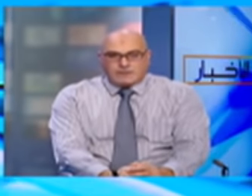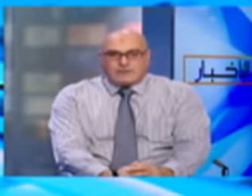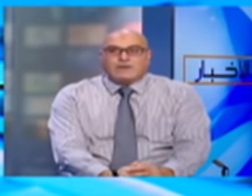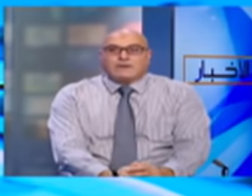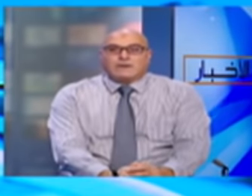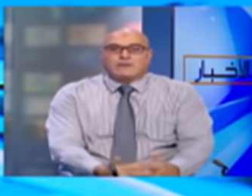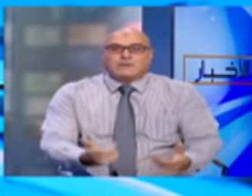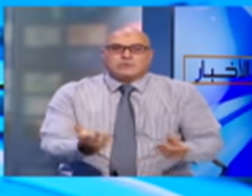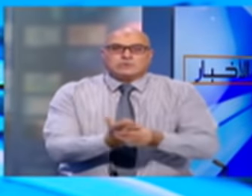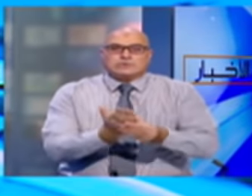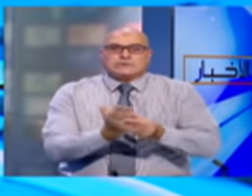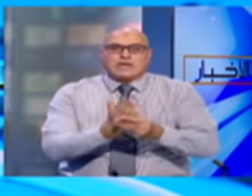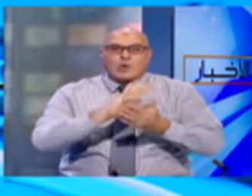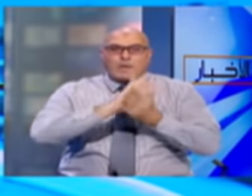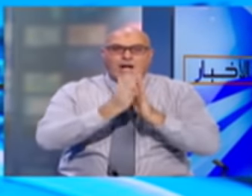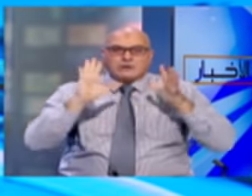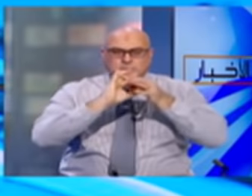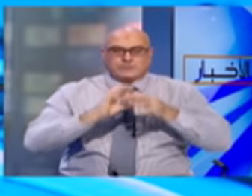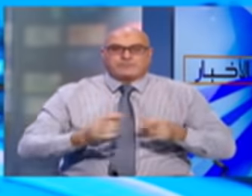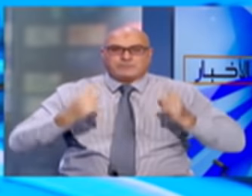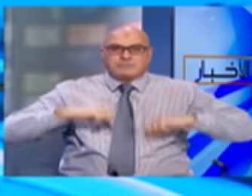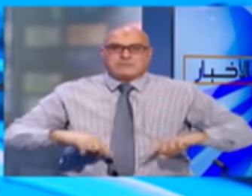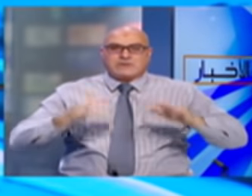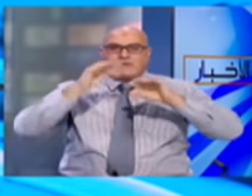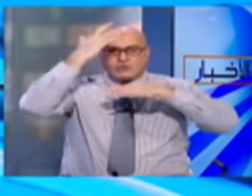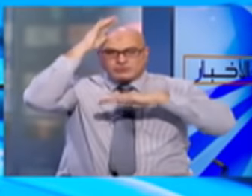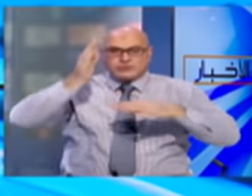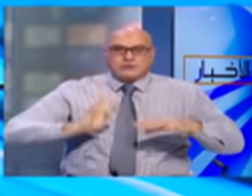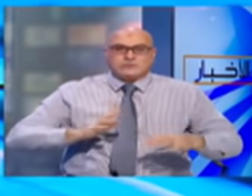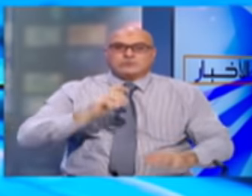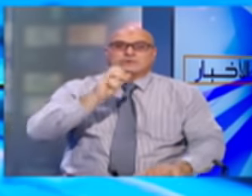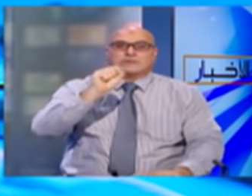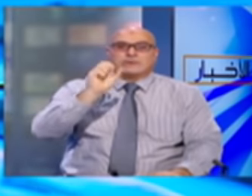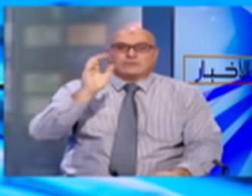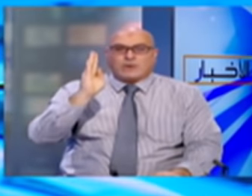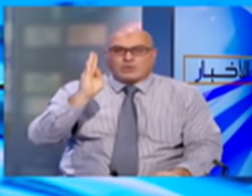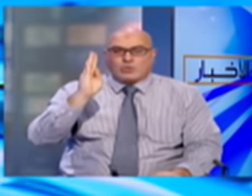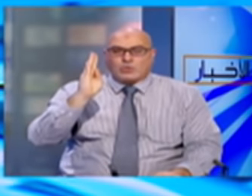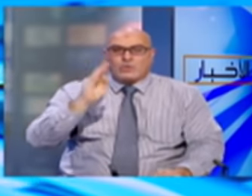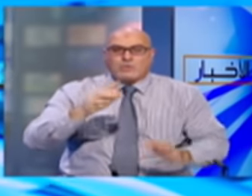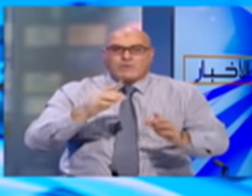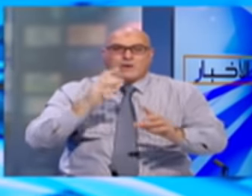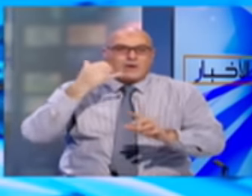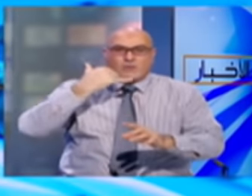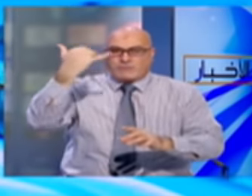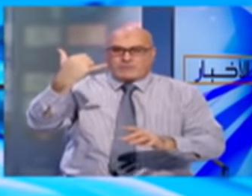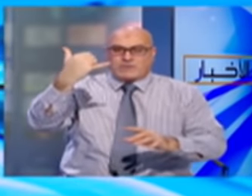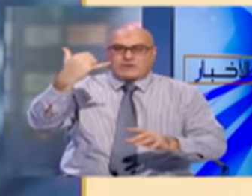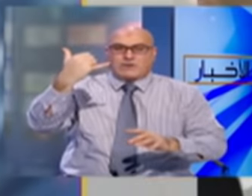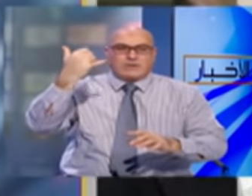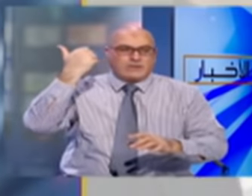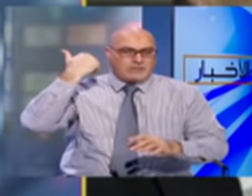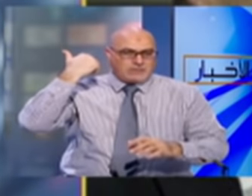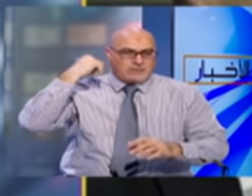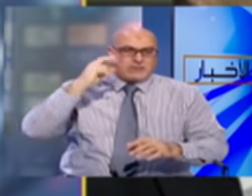والبداية بملف التعاون، حيث أكد وزير شؤون الخارجية صبري بوخدوم خلال اتصال هاتفي أول